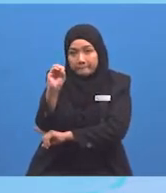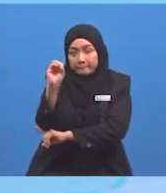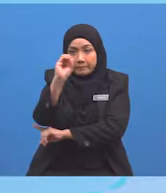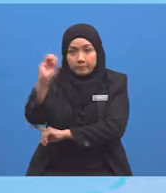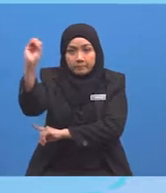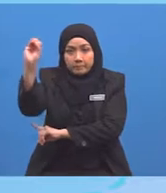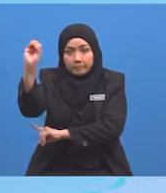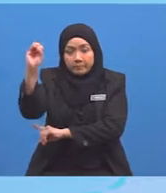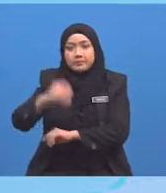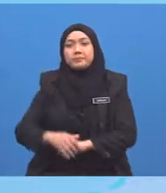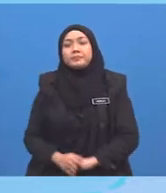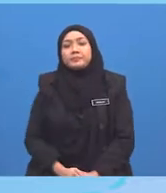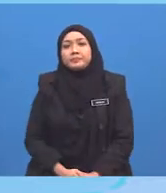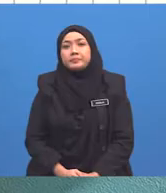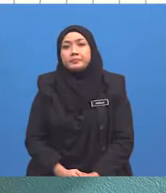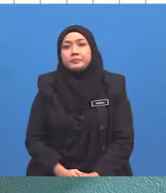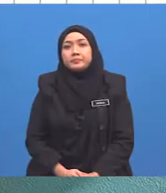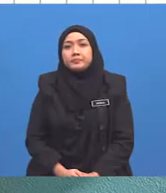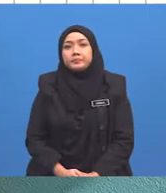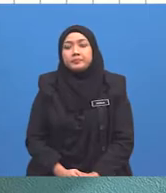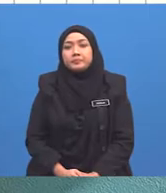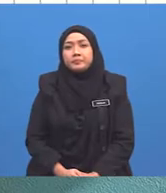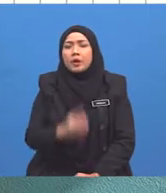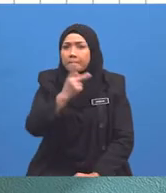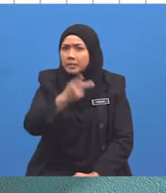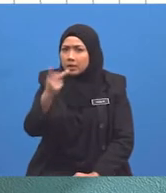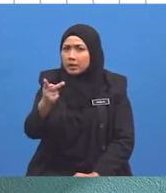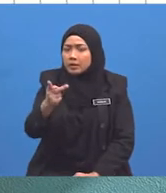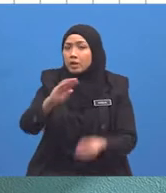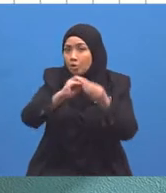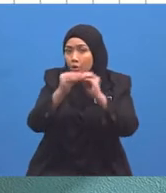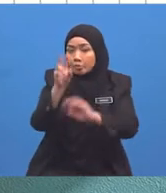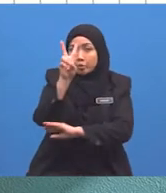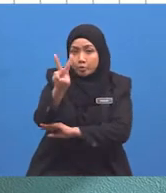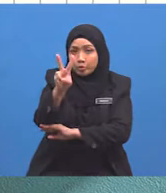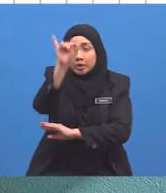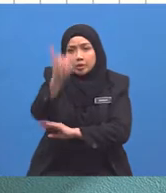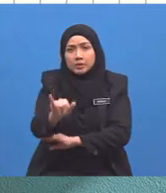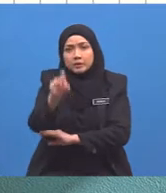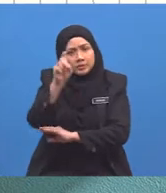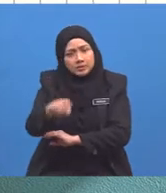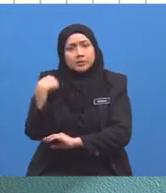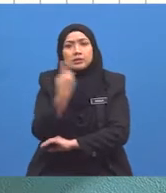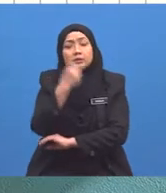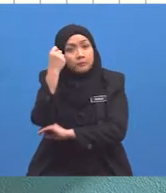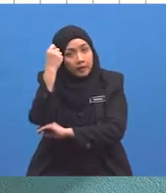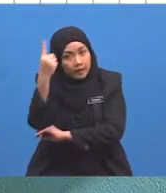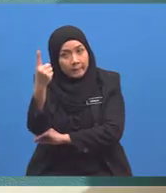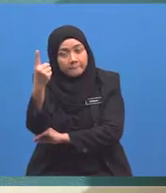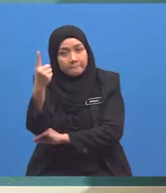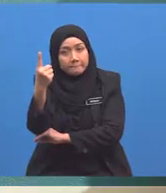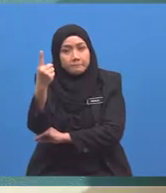180 darjah. Perkara kedua yang perlu kita fahami